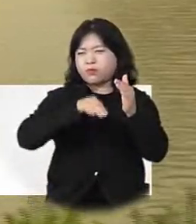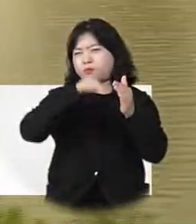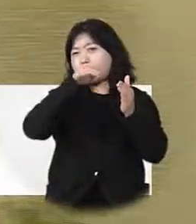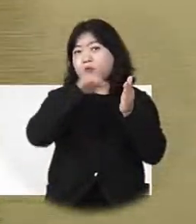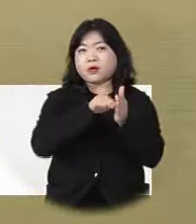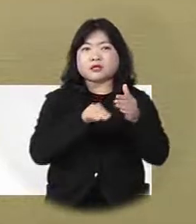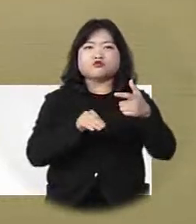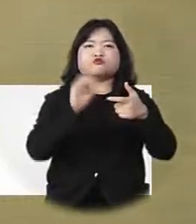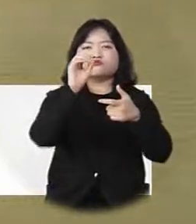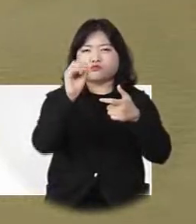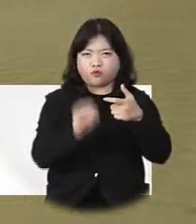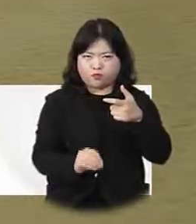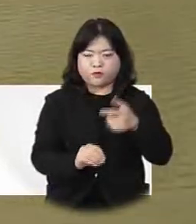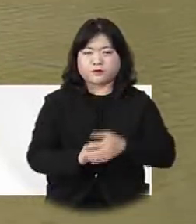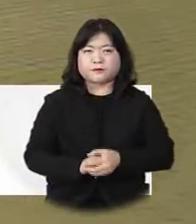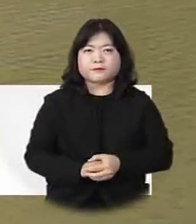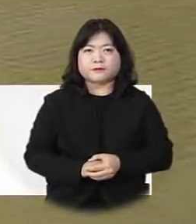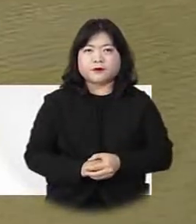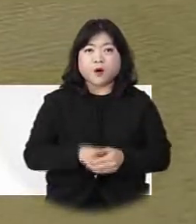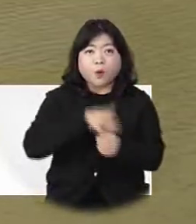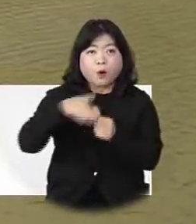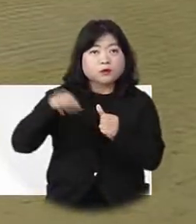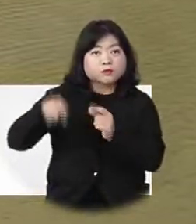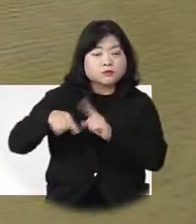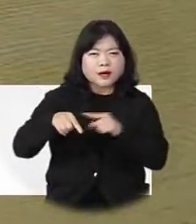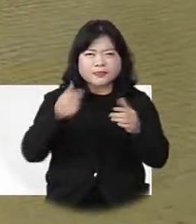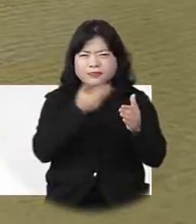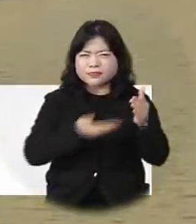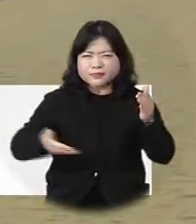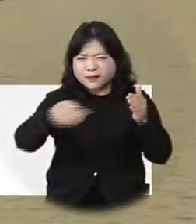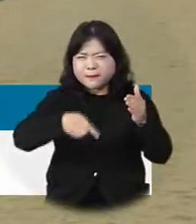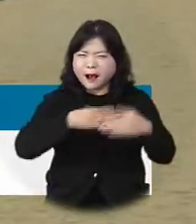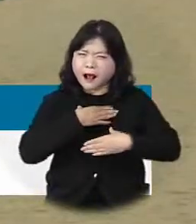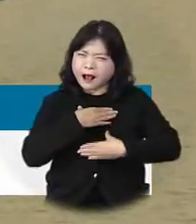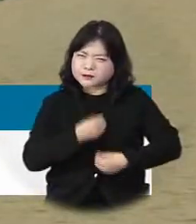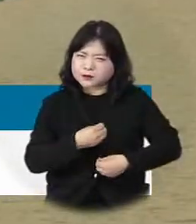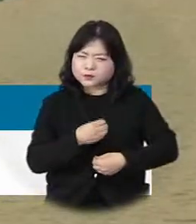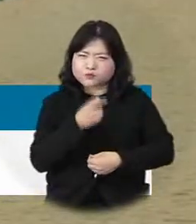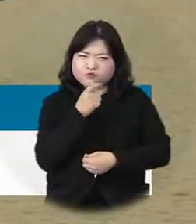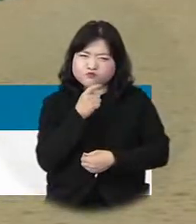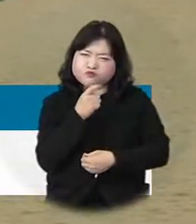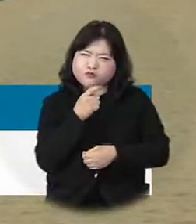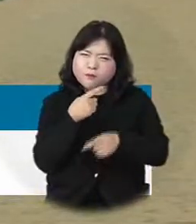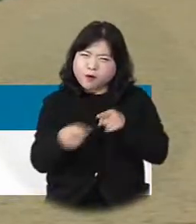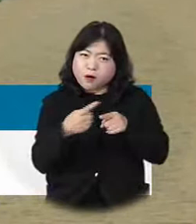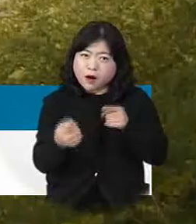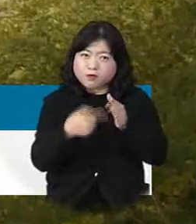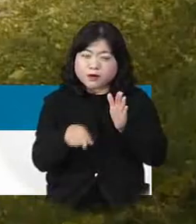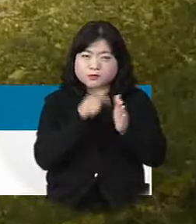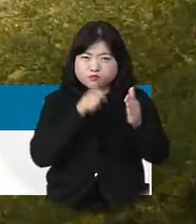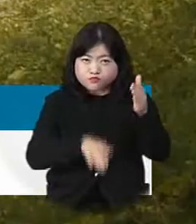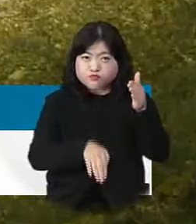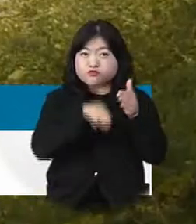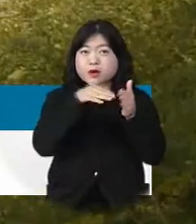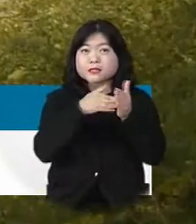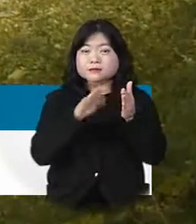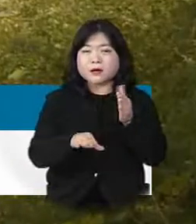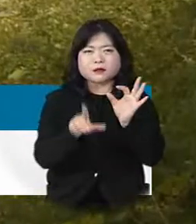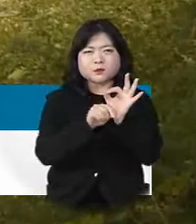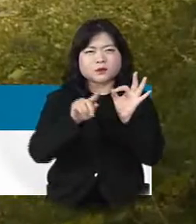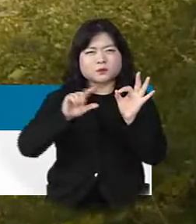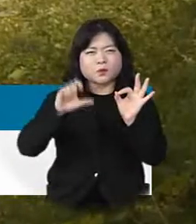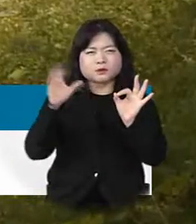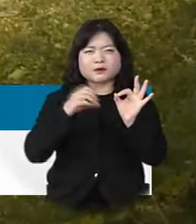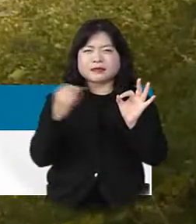60%의 저수율을 보이고 있습니다. 환경부가 댐의 안전성과 수질 등을 평가하기 위해 담수했지만 오는 15일부터